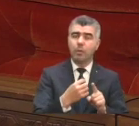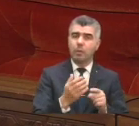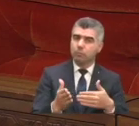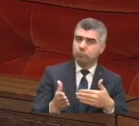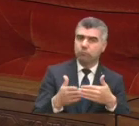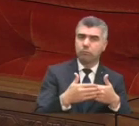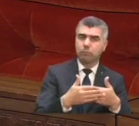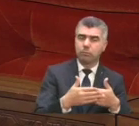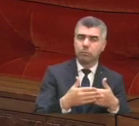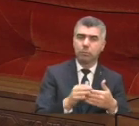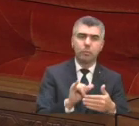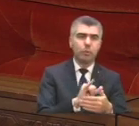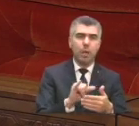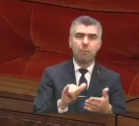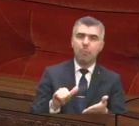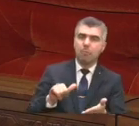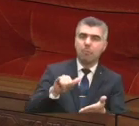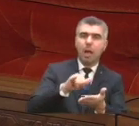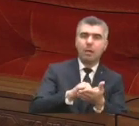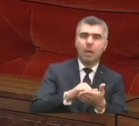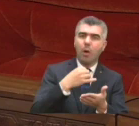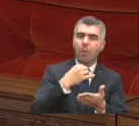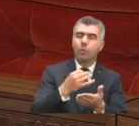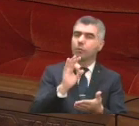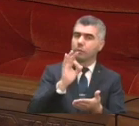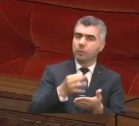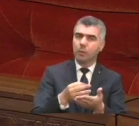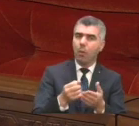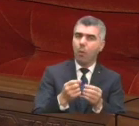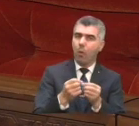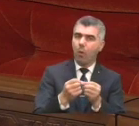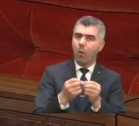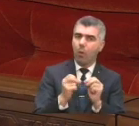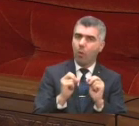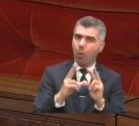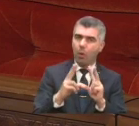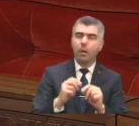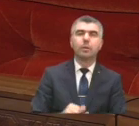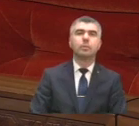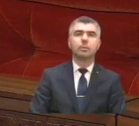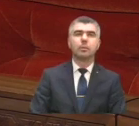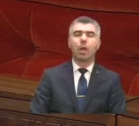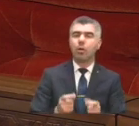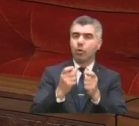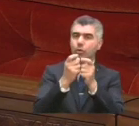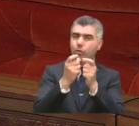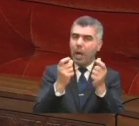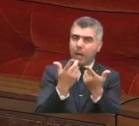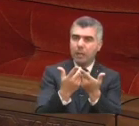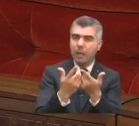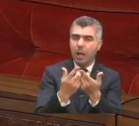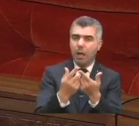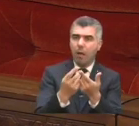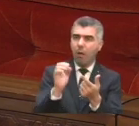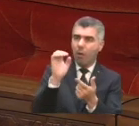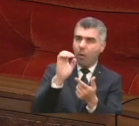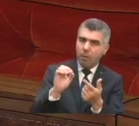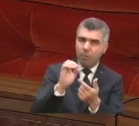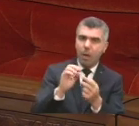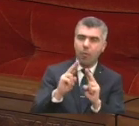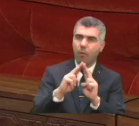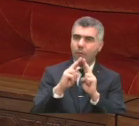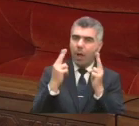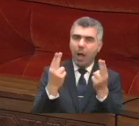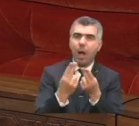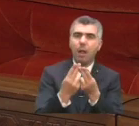على المطارات اللي تنتكلموا عليها. يعني أي شركة نقل جوي دولية أو وطنية بغات